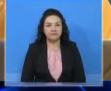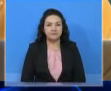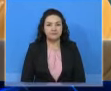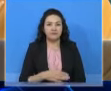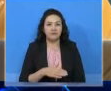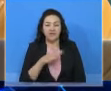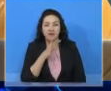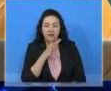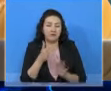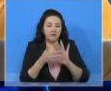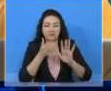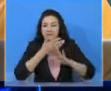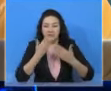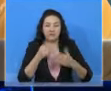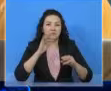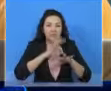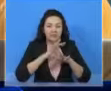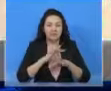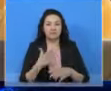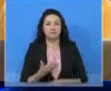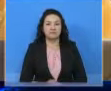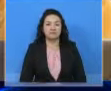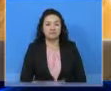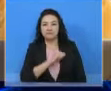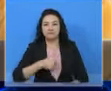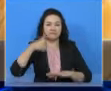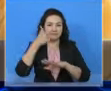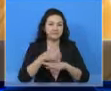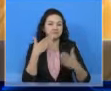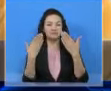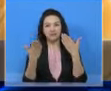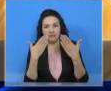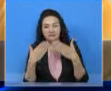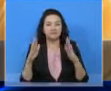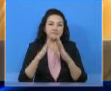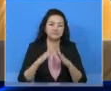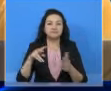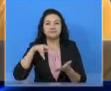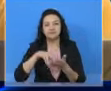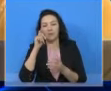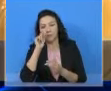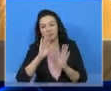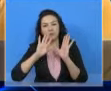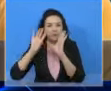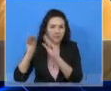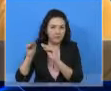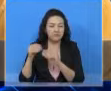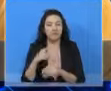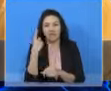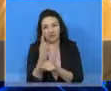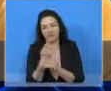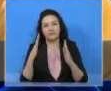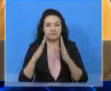нам болеть, ходим с удовольствием. Самое главное – общение, потому что дома встал, муж уехал в рейс и одна в